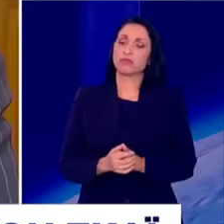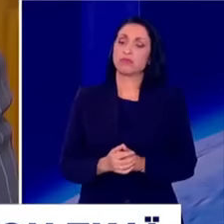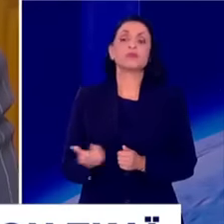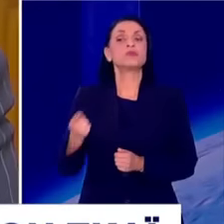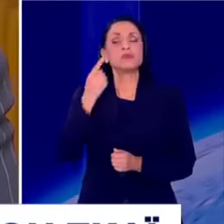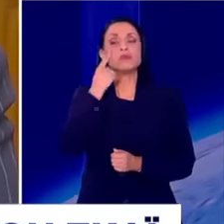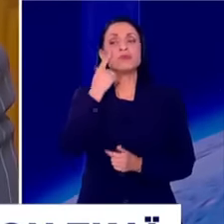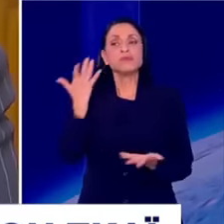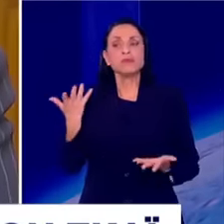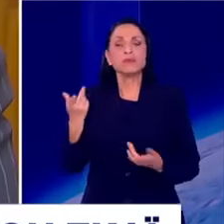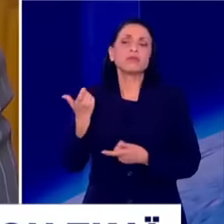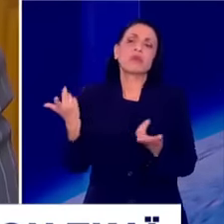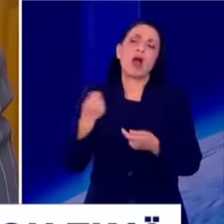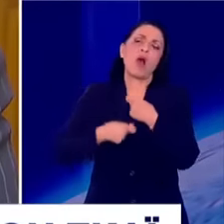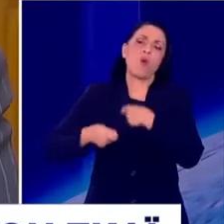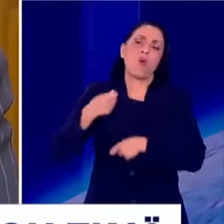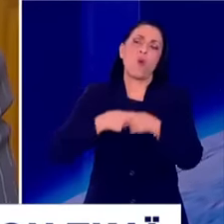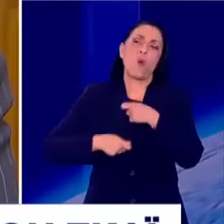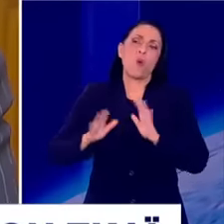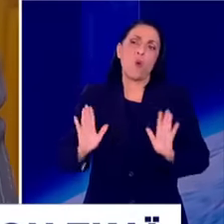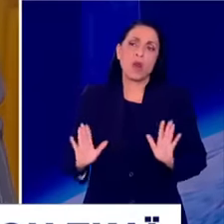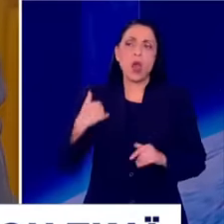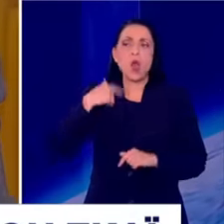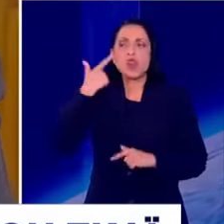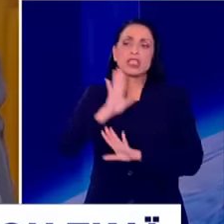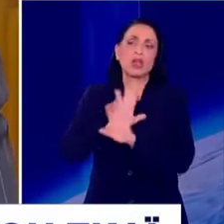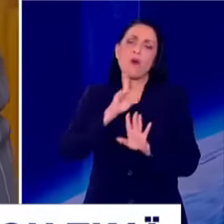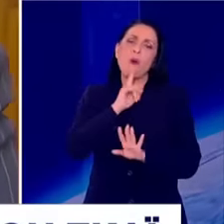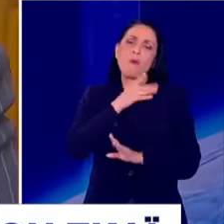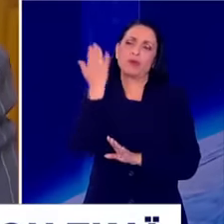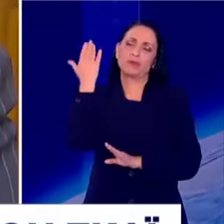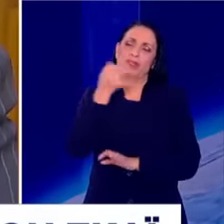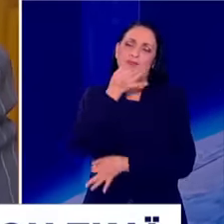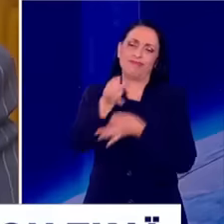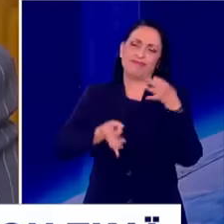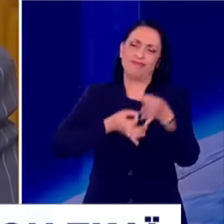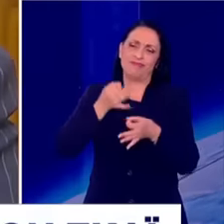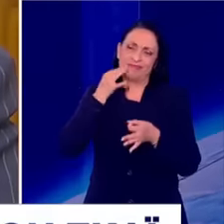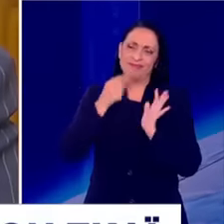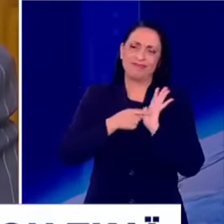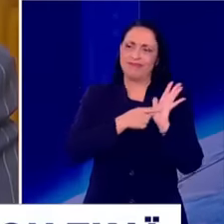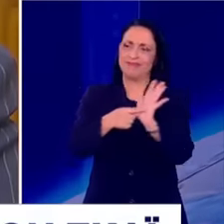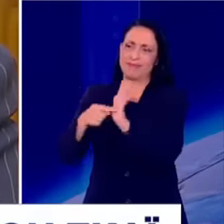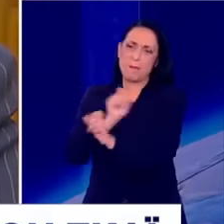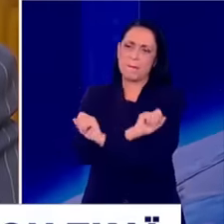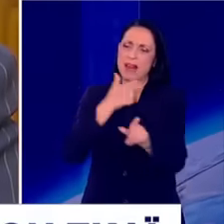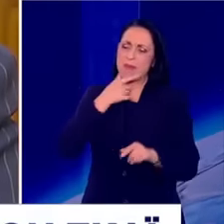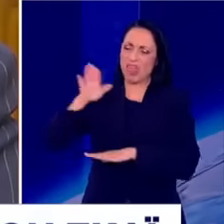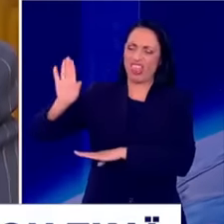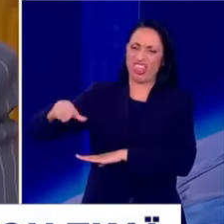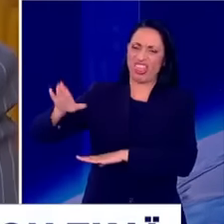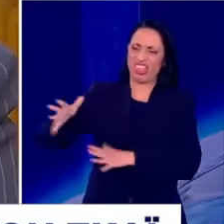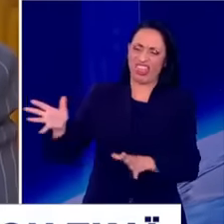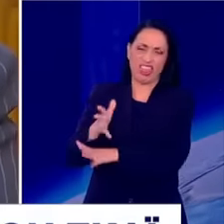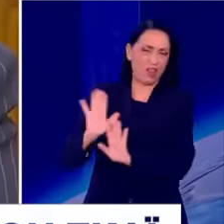Βλέπω μια αγορά που δεν ξέρω αν είναι μπανανία, όπως είχατε απευθύνει τότε το μήνυμα, αλλά